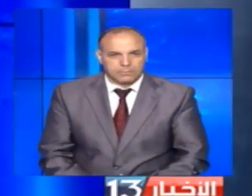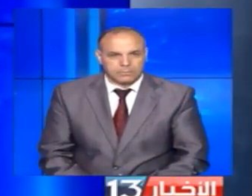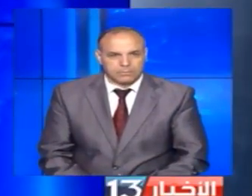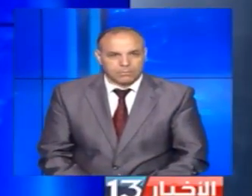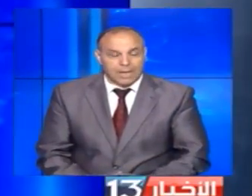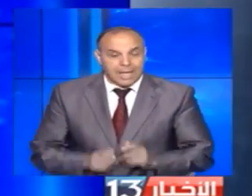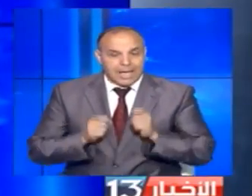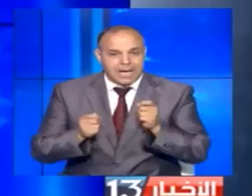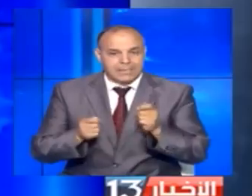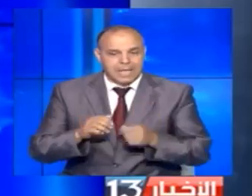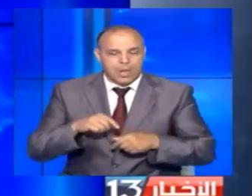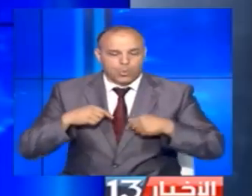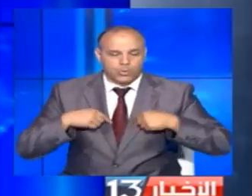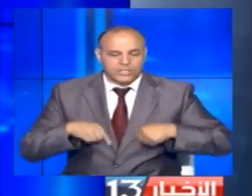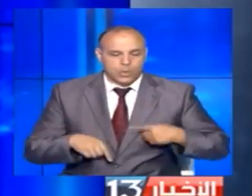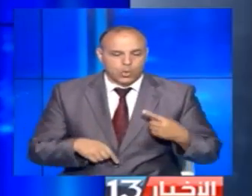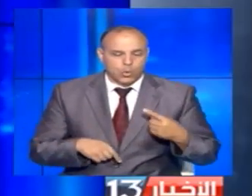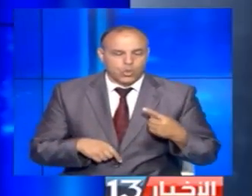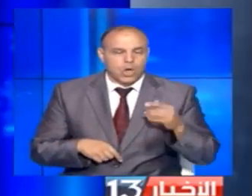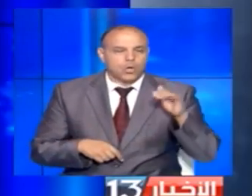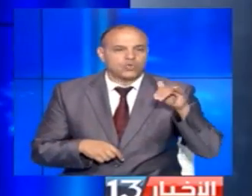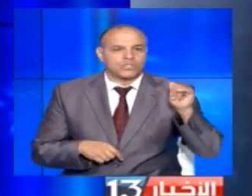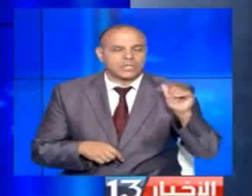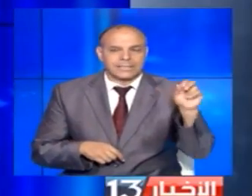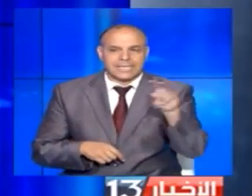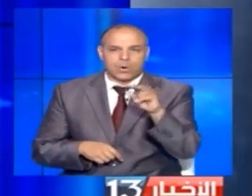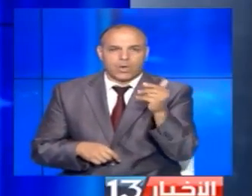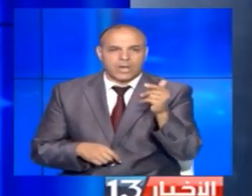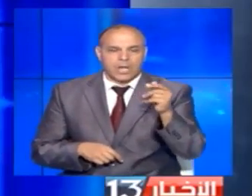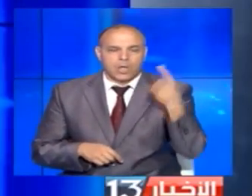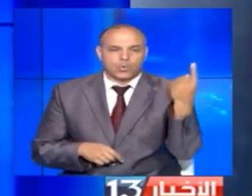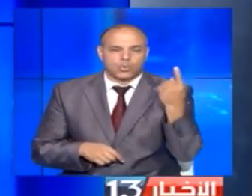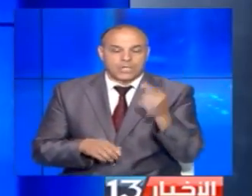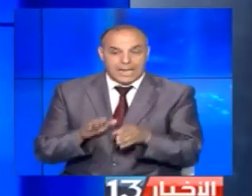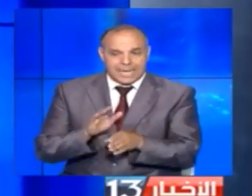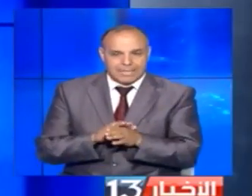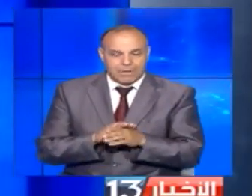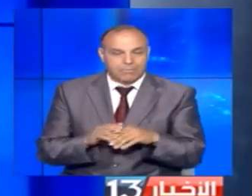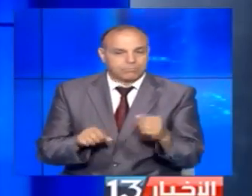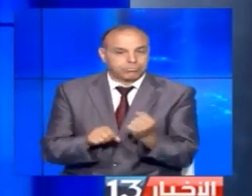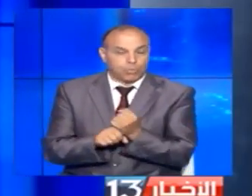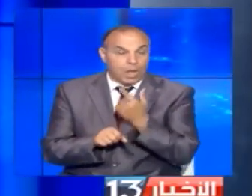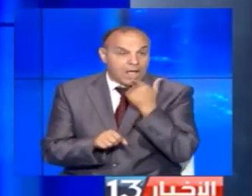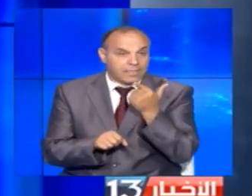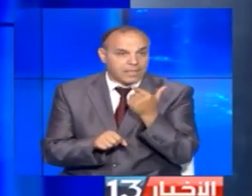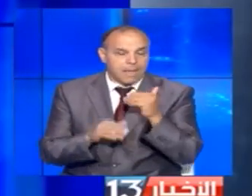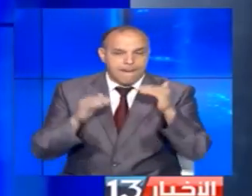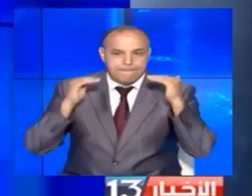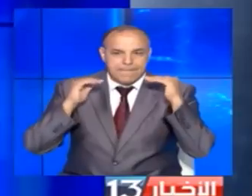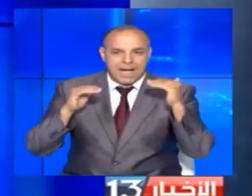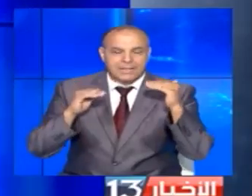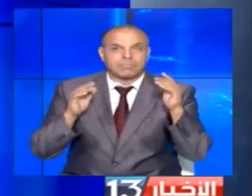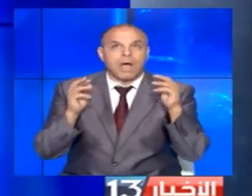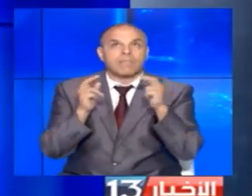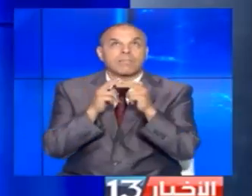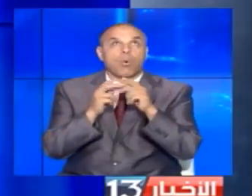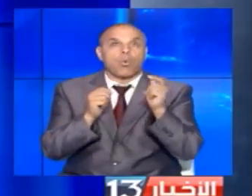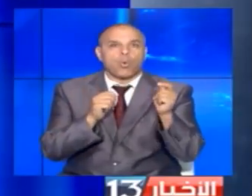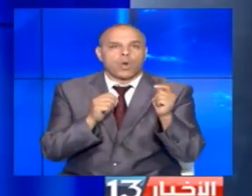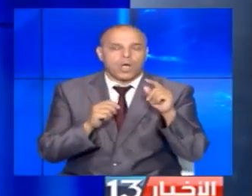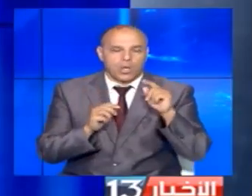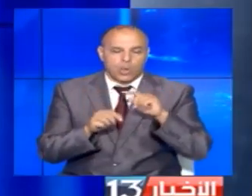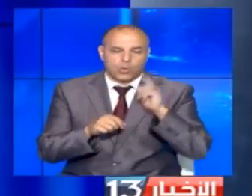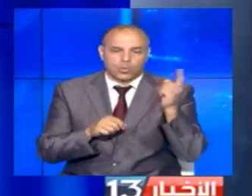أعطى رئيس الحكومة يوسف الشاهد خلال زيارته إلى توزر إشارة انطلاق المحطة الفولتا ضوئية توزر